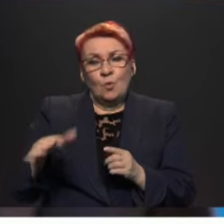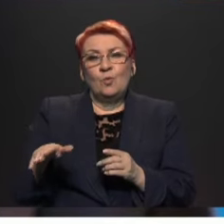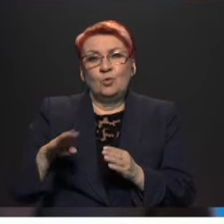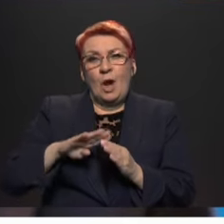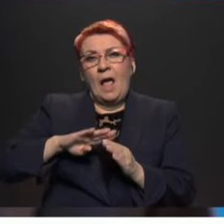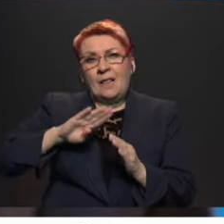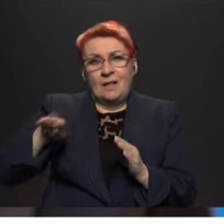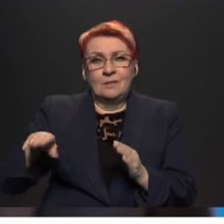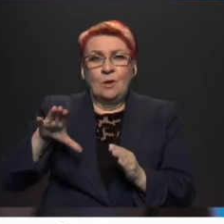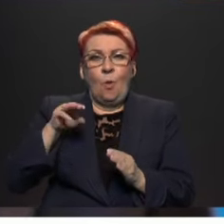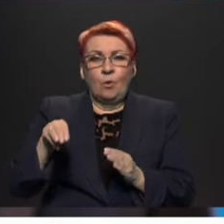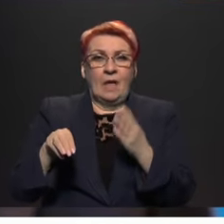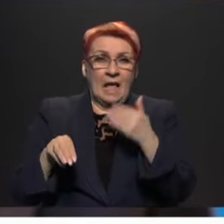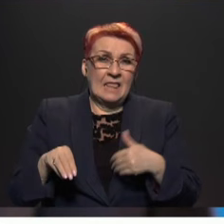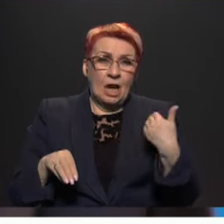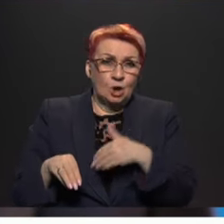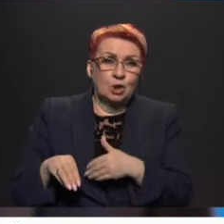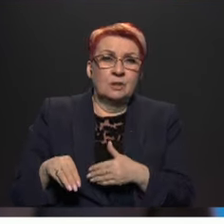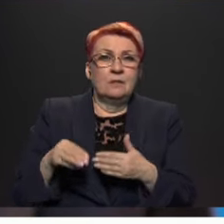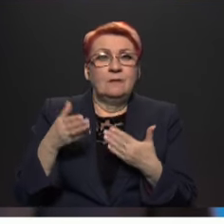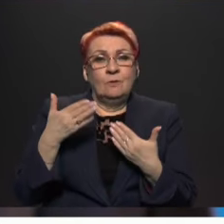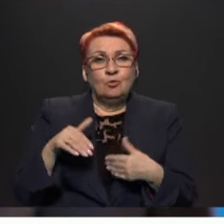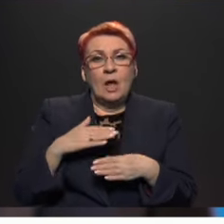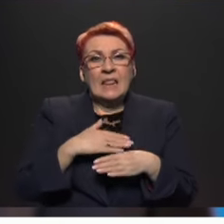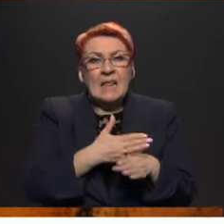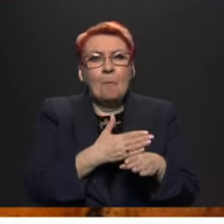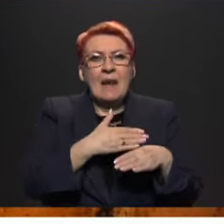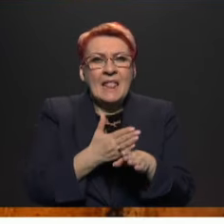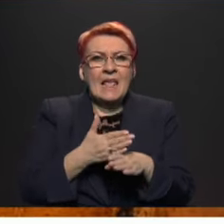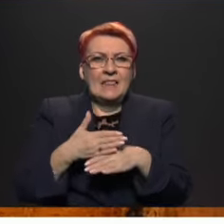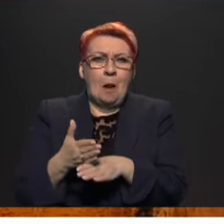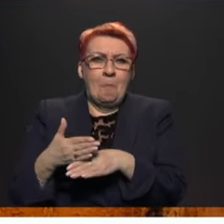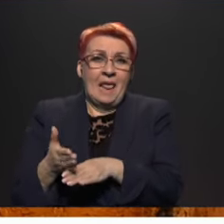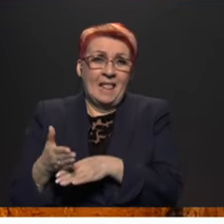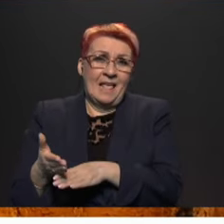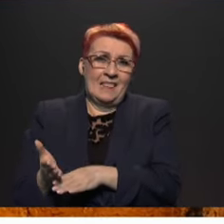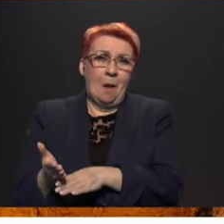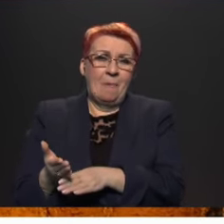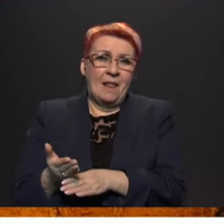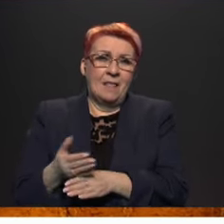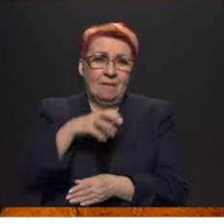от католичества, да, там уже пошло дробление, да, это уже